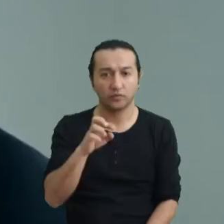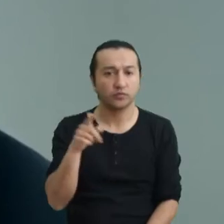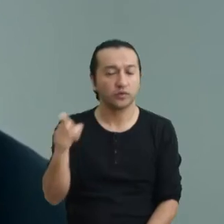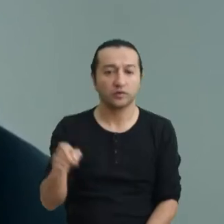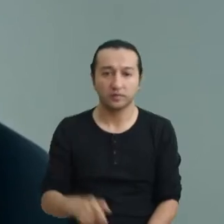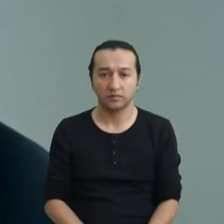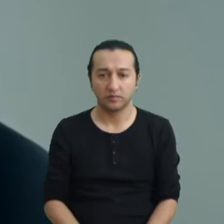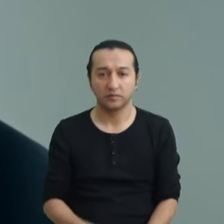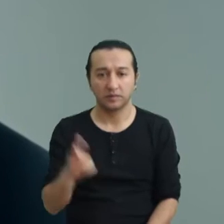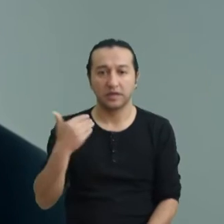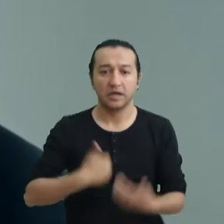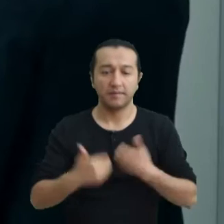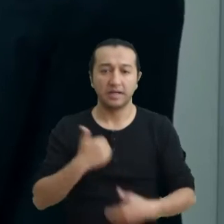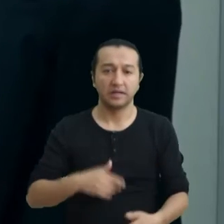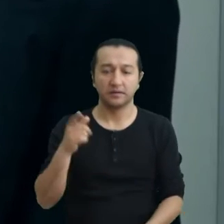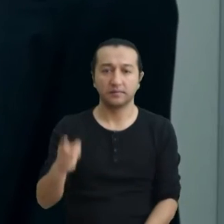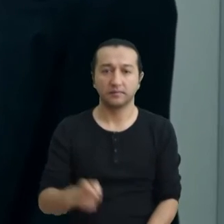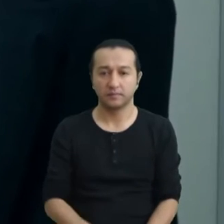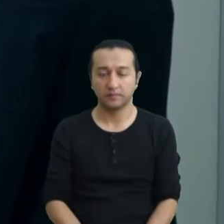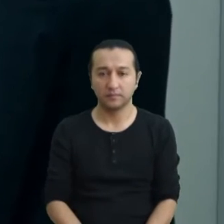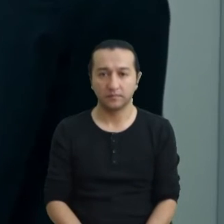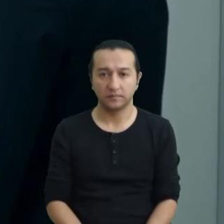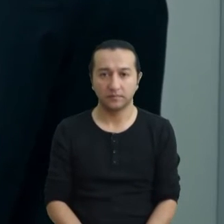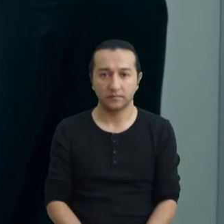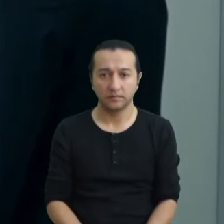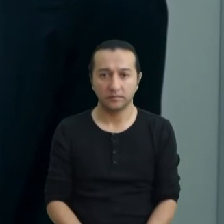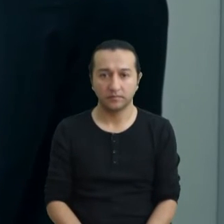Pusat. Ameliyatta.